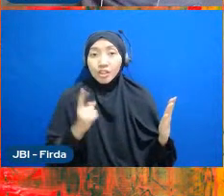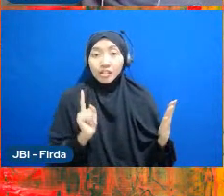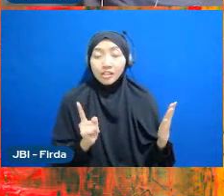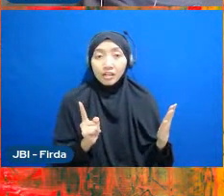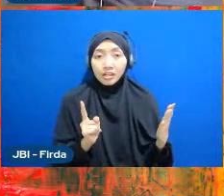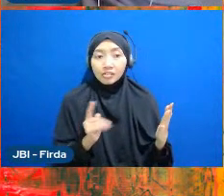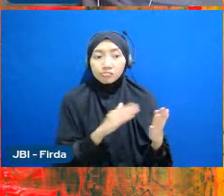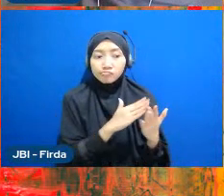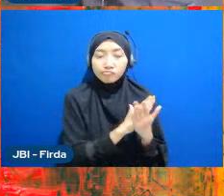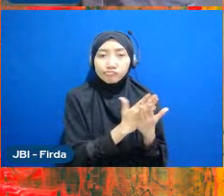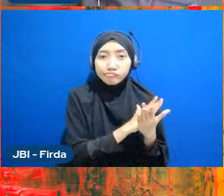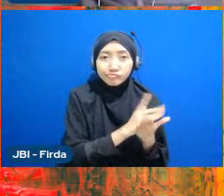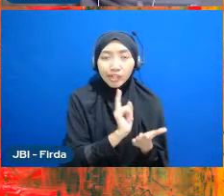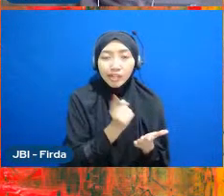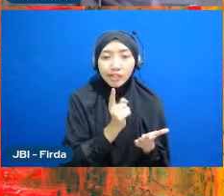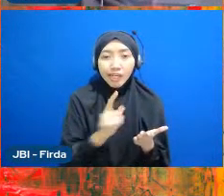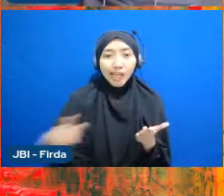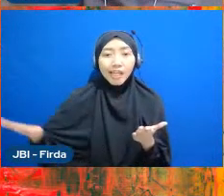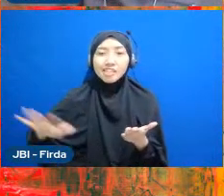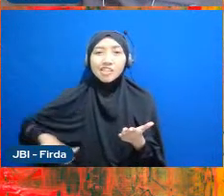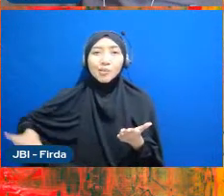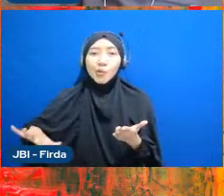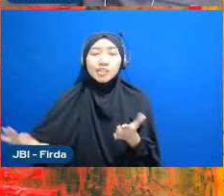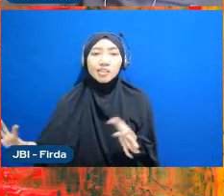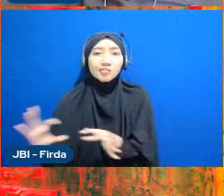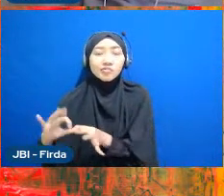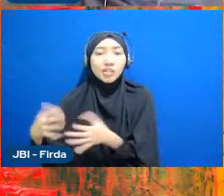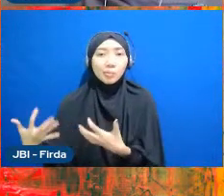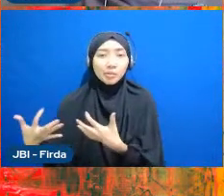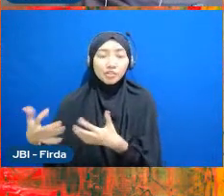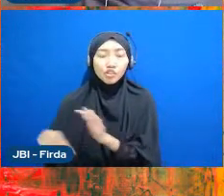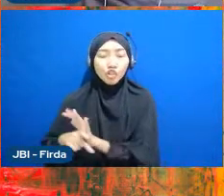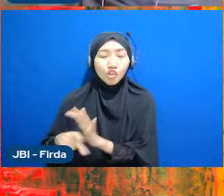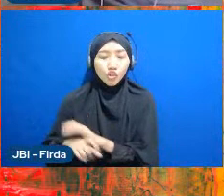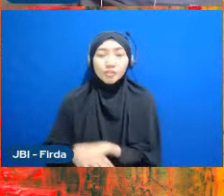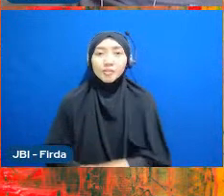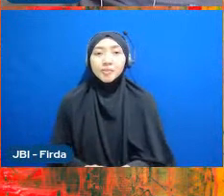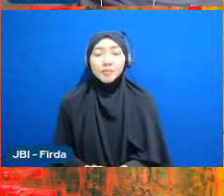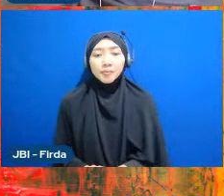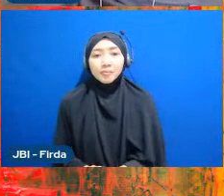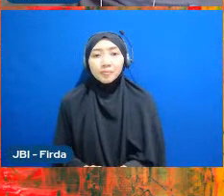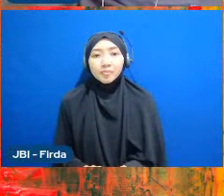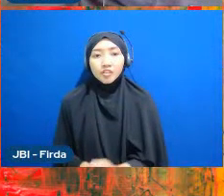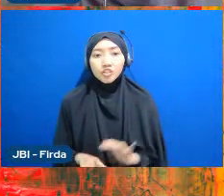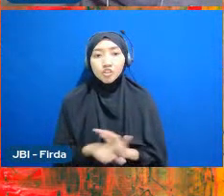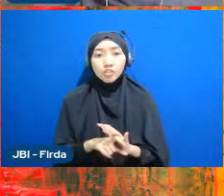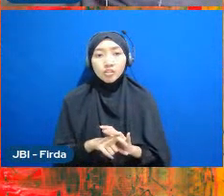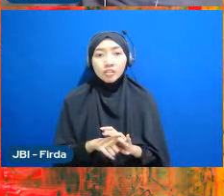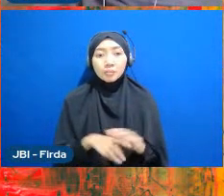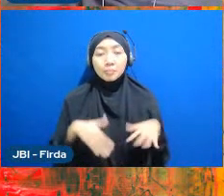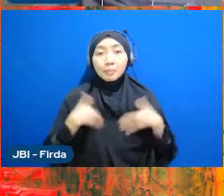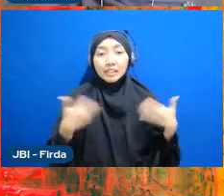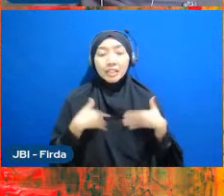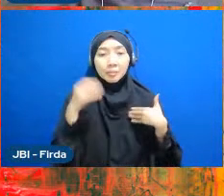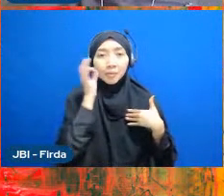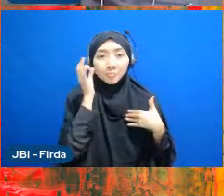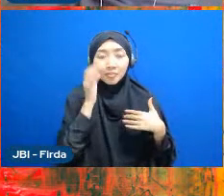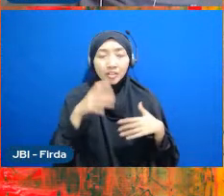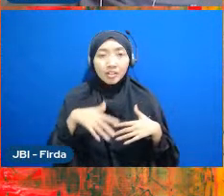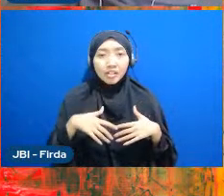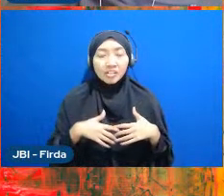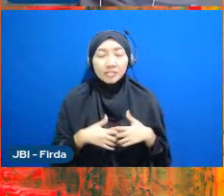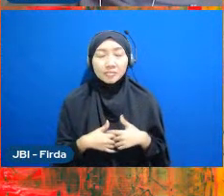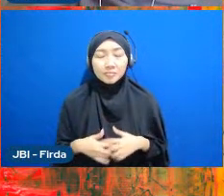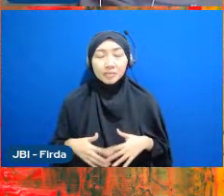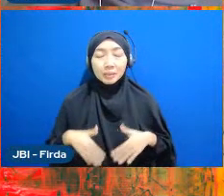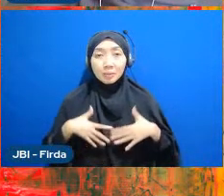definisi emosi tersebut dan situasi apa contohnya, seperti itu. Nah, untuk emosi marah, emosi bahagia, maaf. Emosi